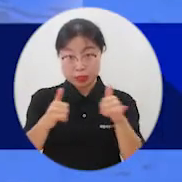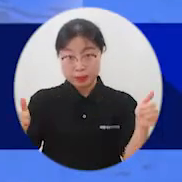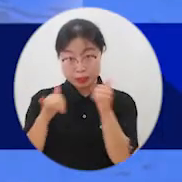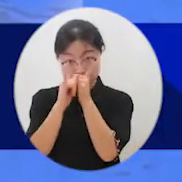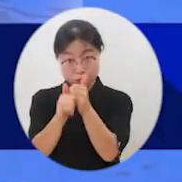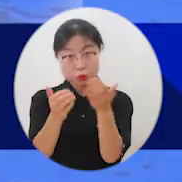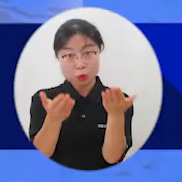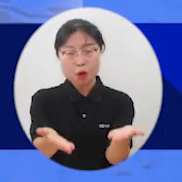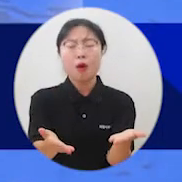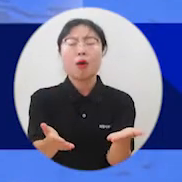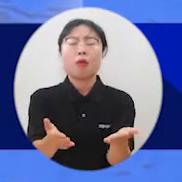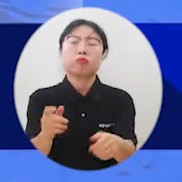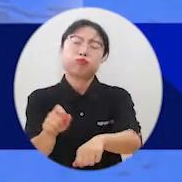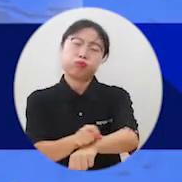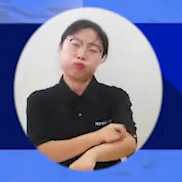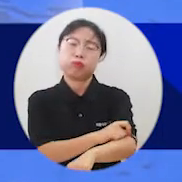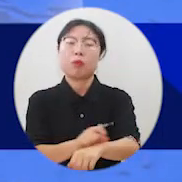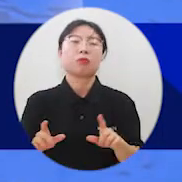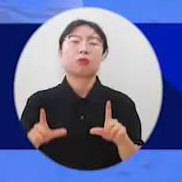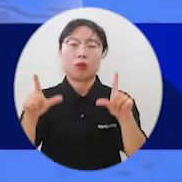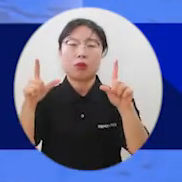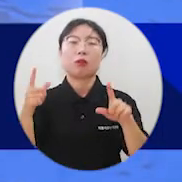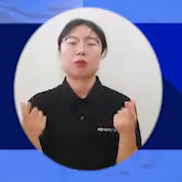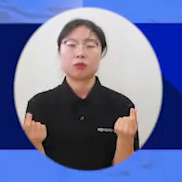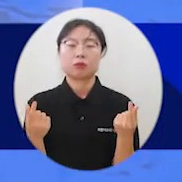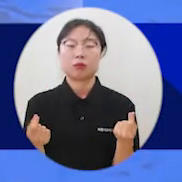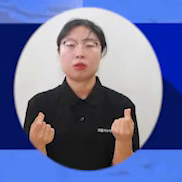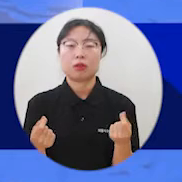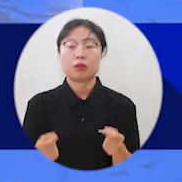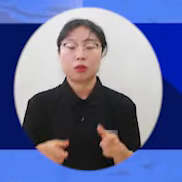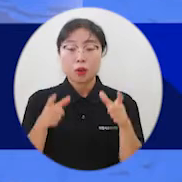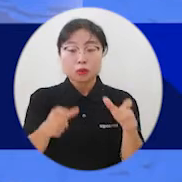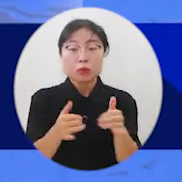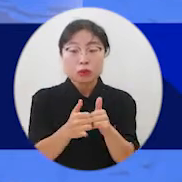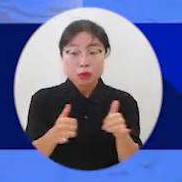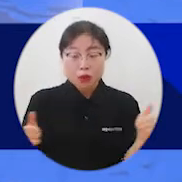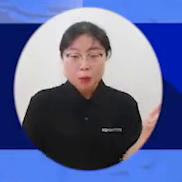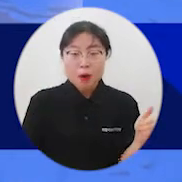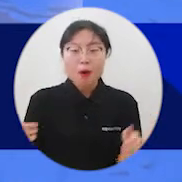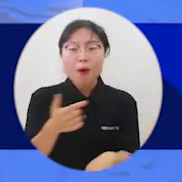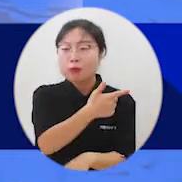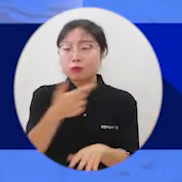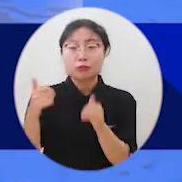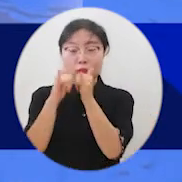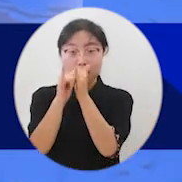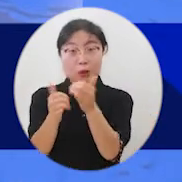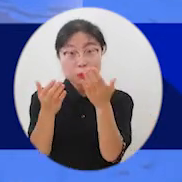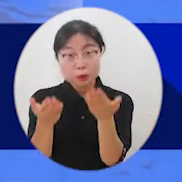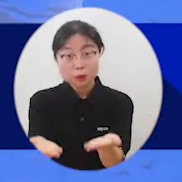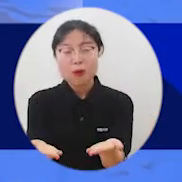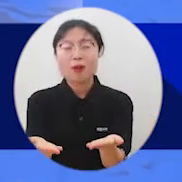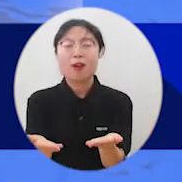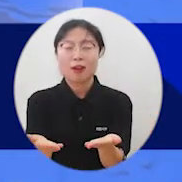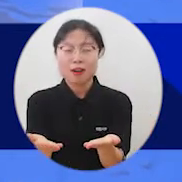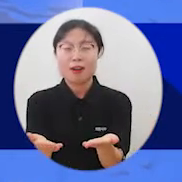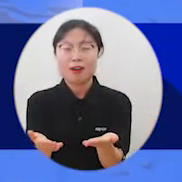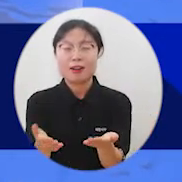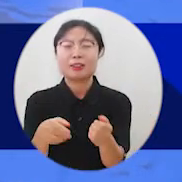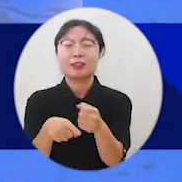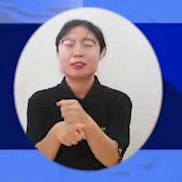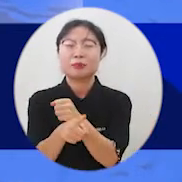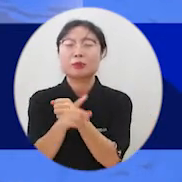오늘은 이 시상식은 정말 의왕시에서는 최고로 큰 상이죠. 시민 대상, 시민들이 선정해서 주는 상.